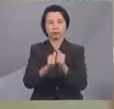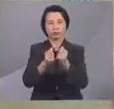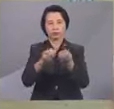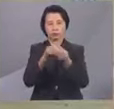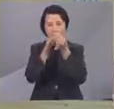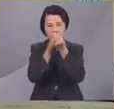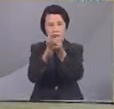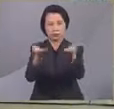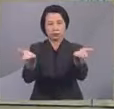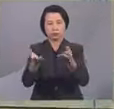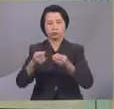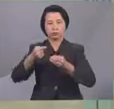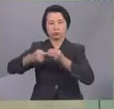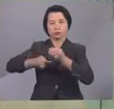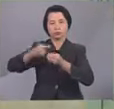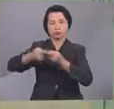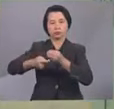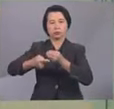makluman tentang